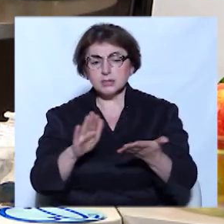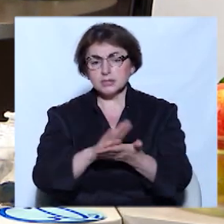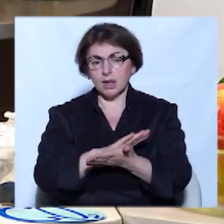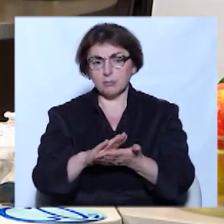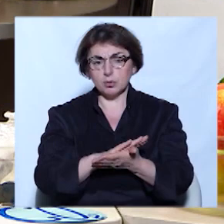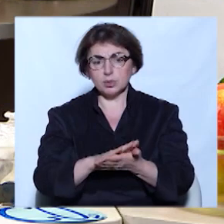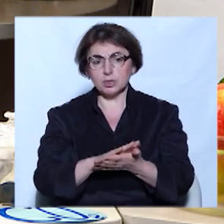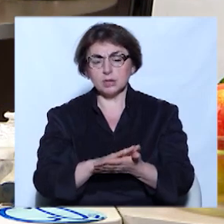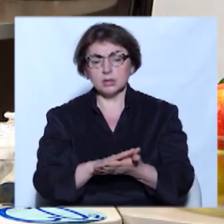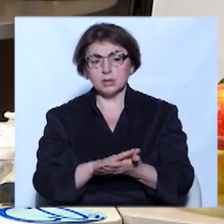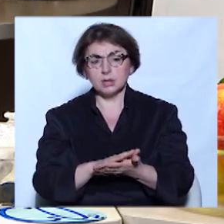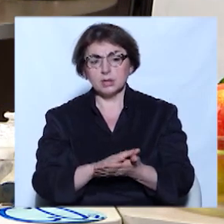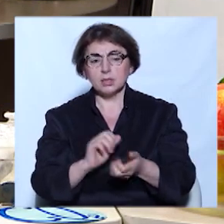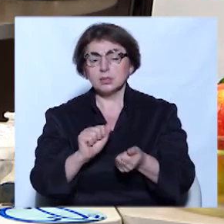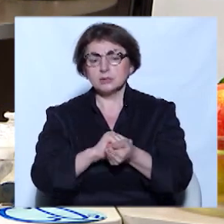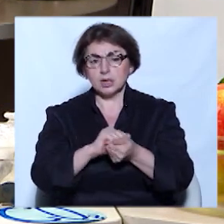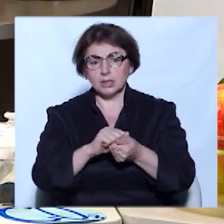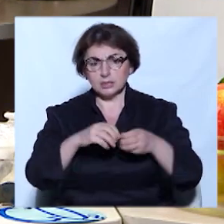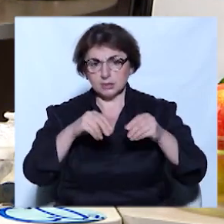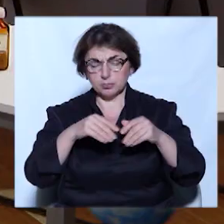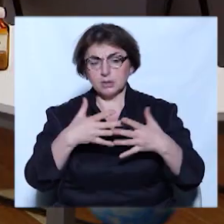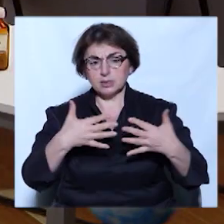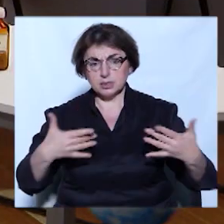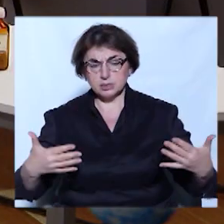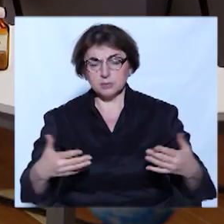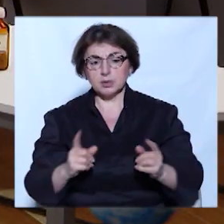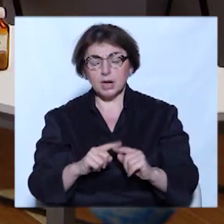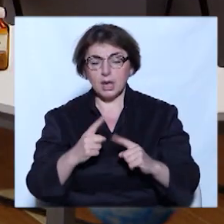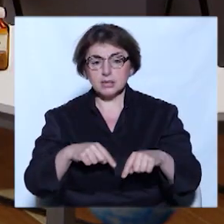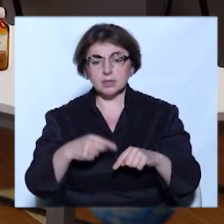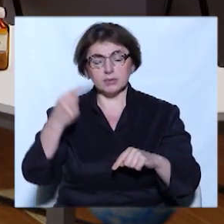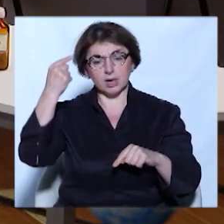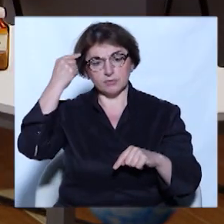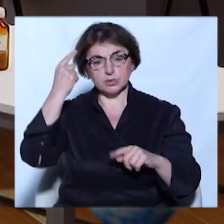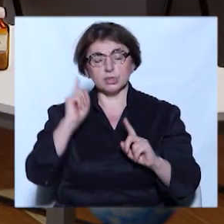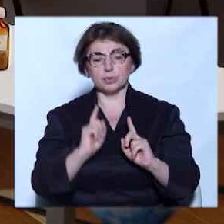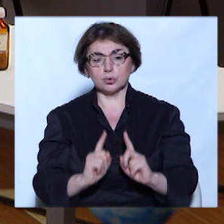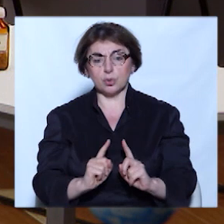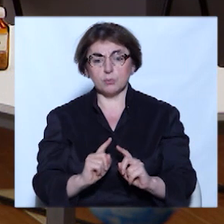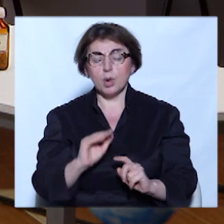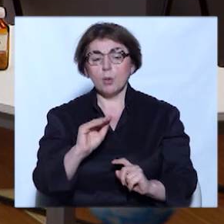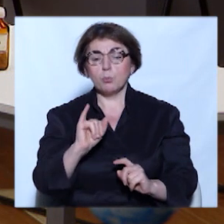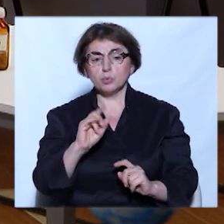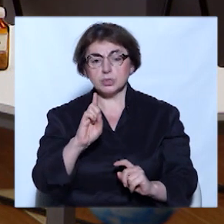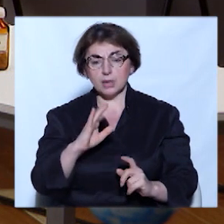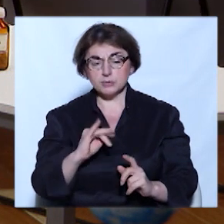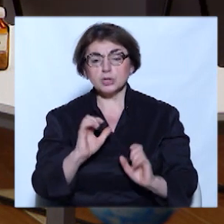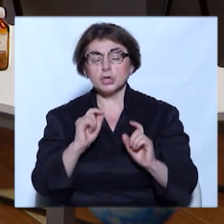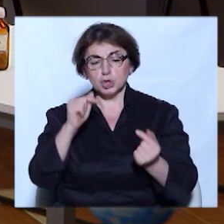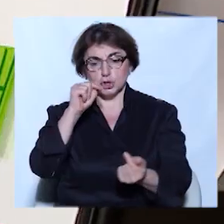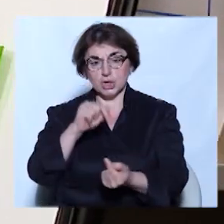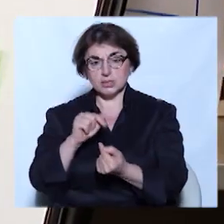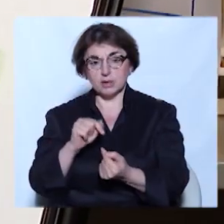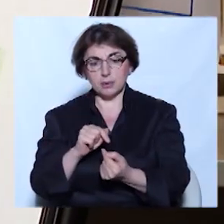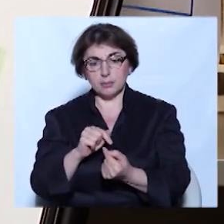აპონი, სარეცხი საშუალებები და ასე შემდეგ. ასევე გავიხსენოთ, რომ ფუძეებს